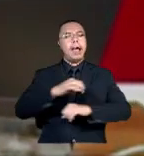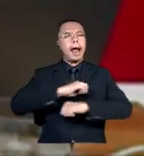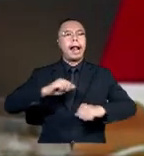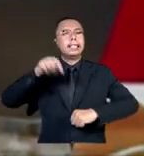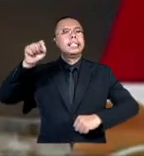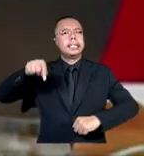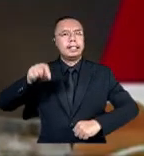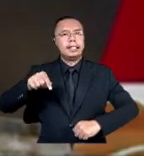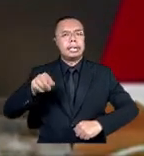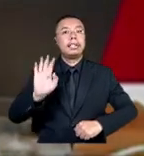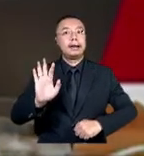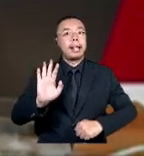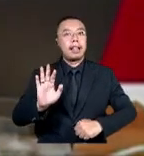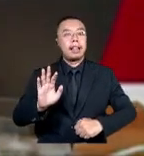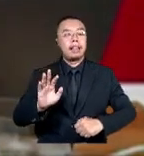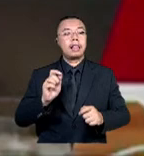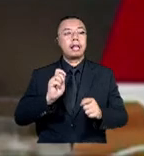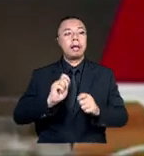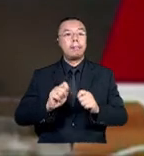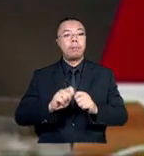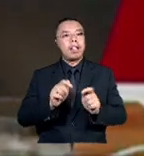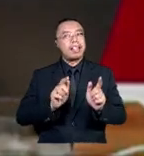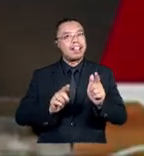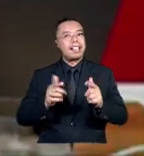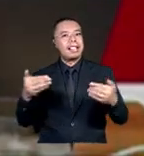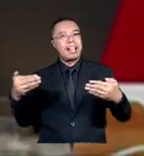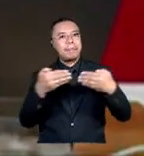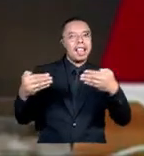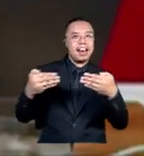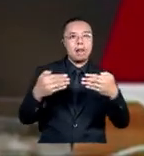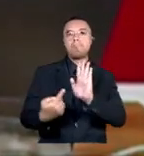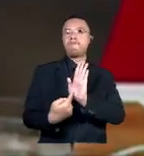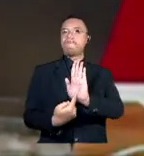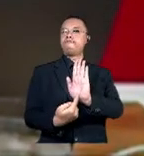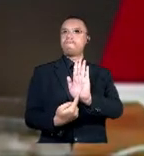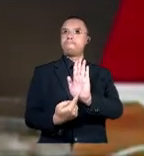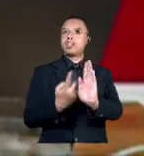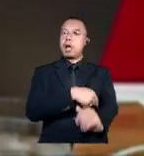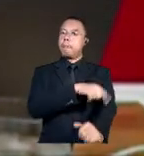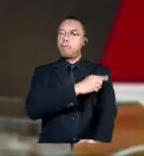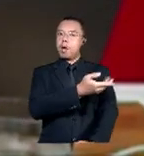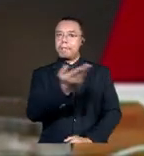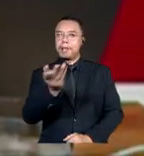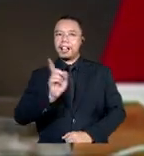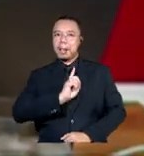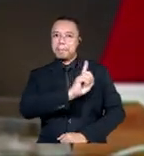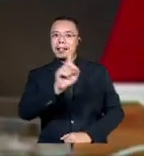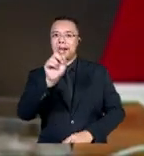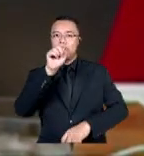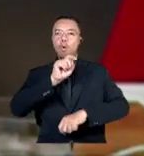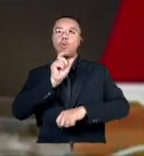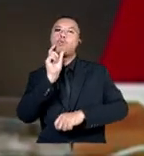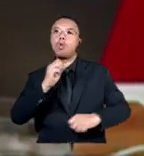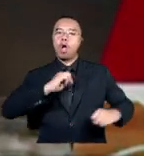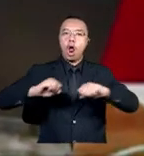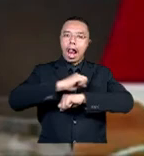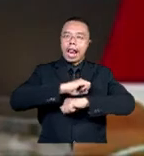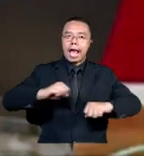atlet inilah teman-teman akan berkompetisi menunjukkan potensinya di olahraga